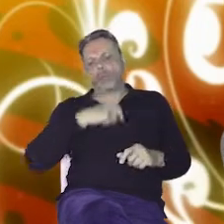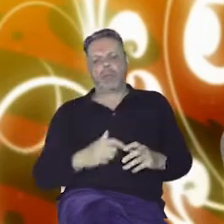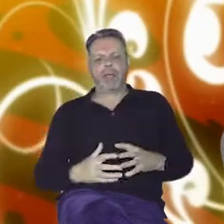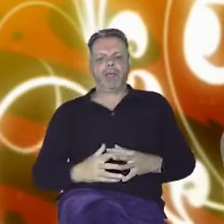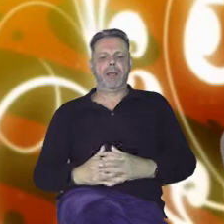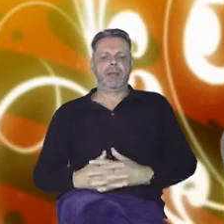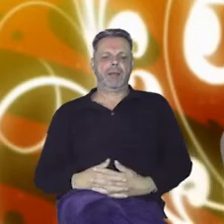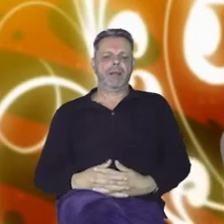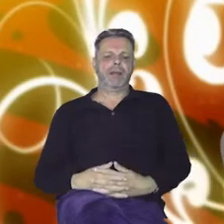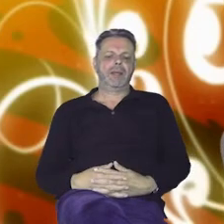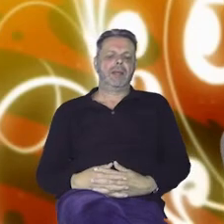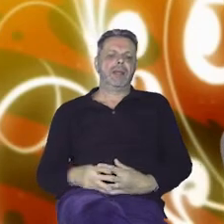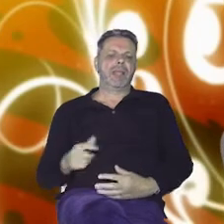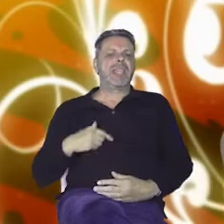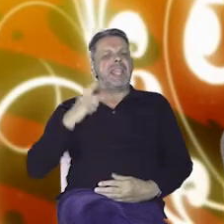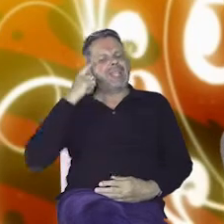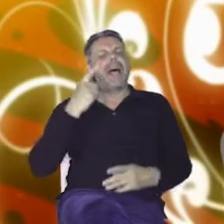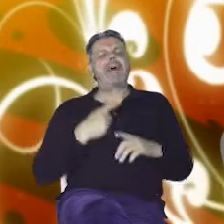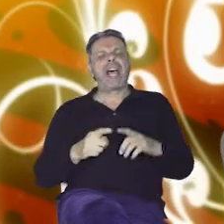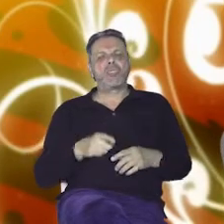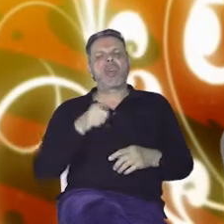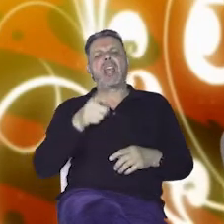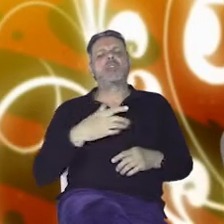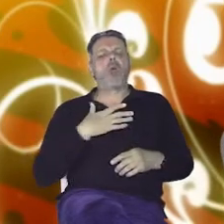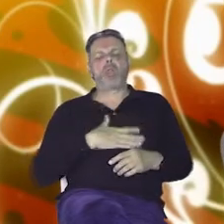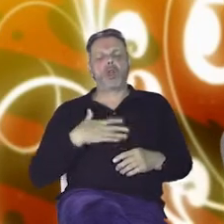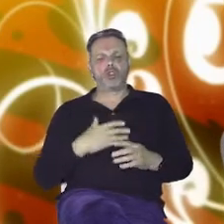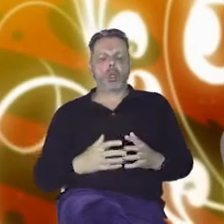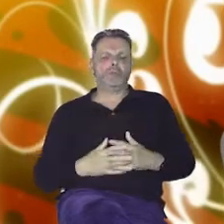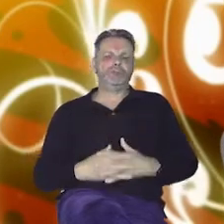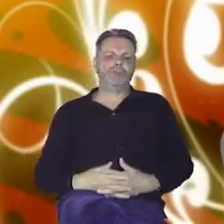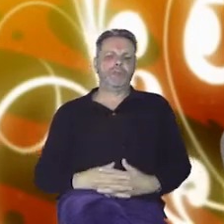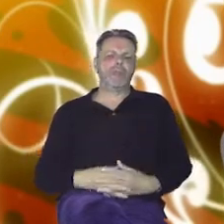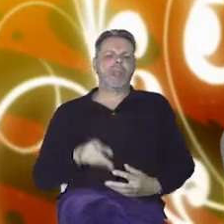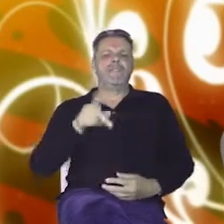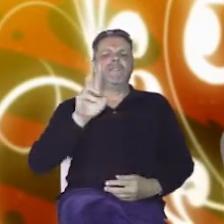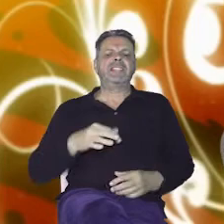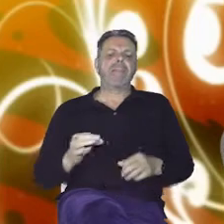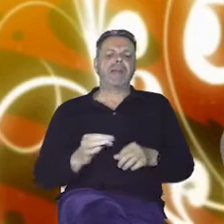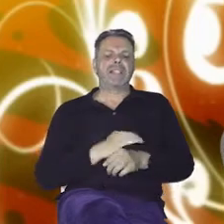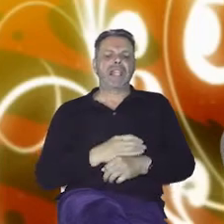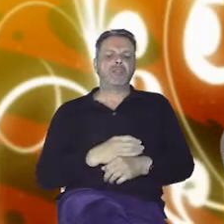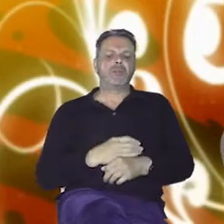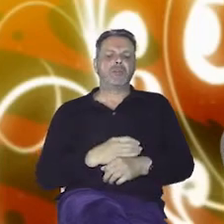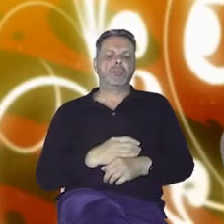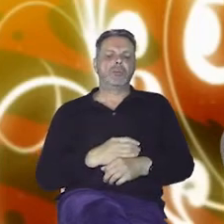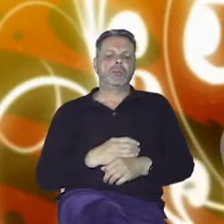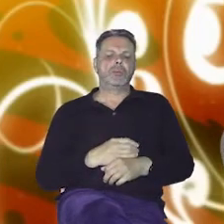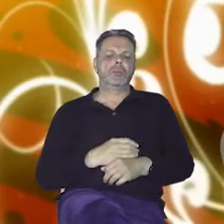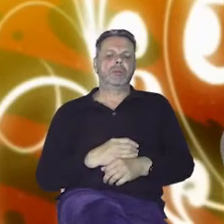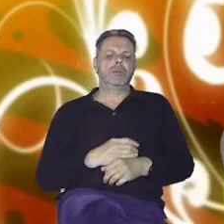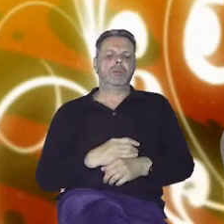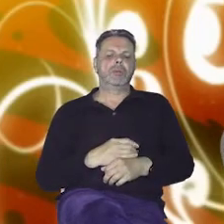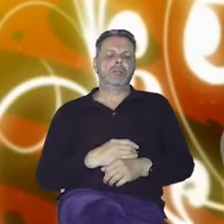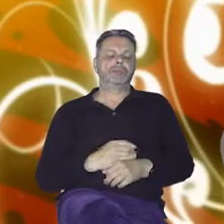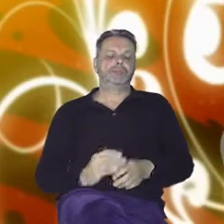Ja znam koji je to razlog, ali je to grozno. Vjerujte mi, vi ste imali sreću da umre tata i da ne bude u